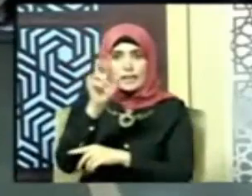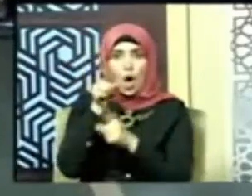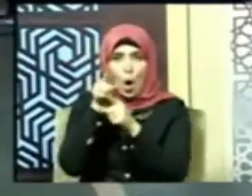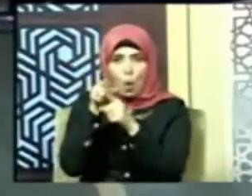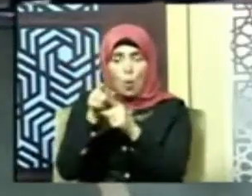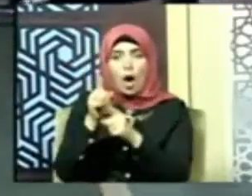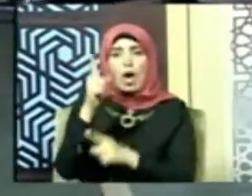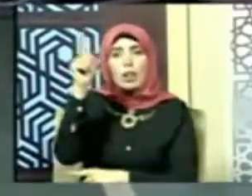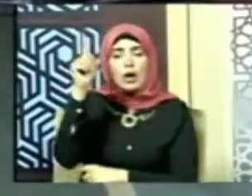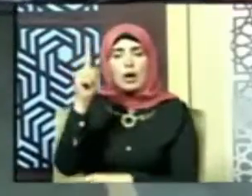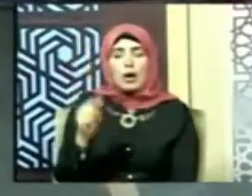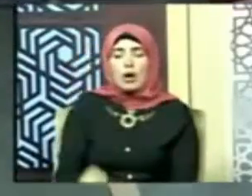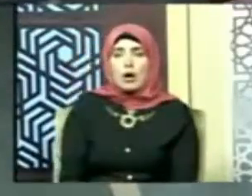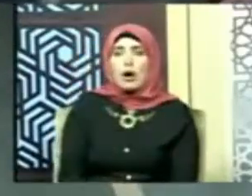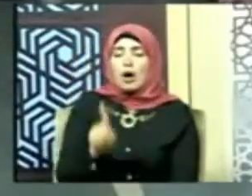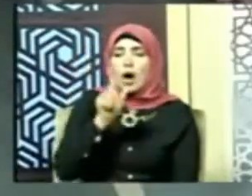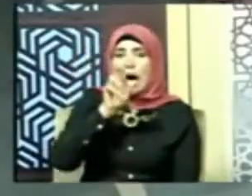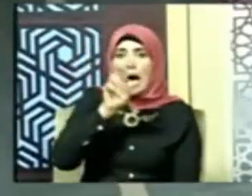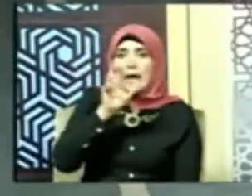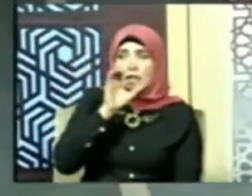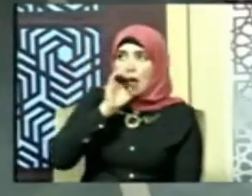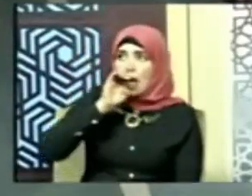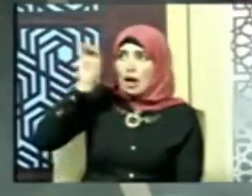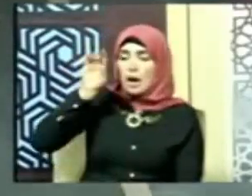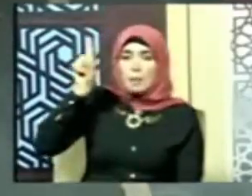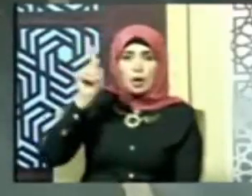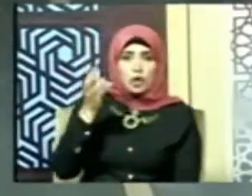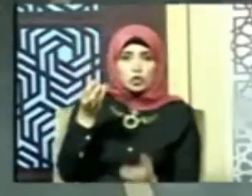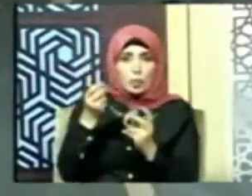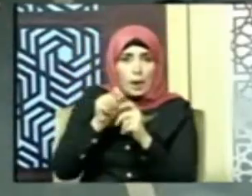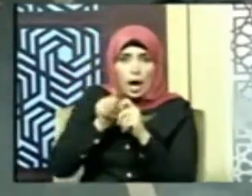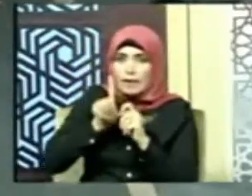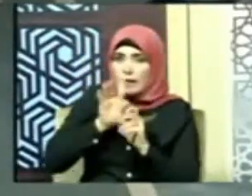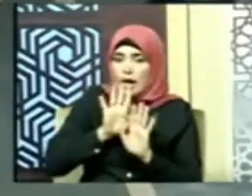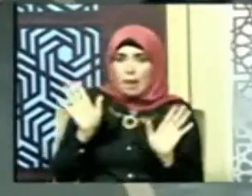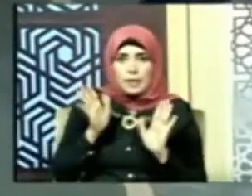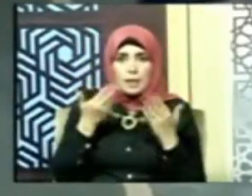عيسى بن مريم أأنت قلت للناس